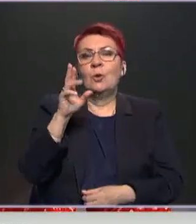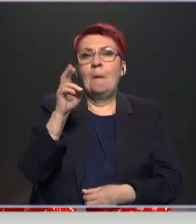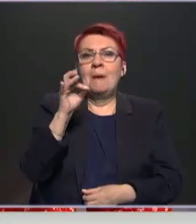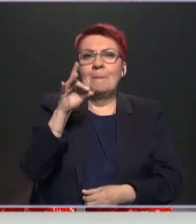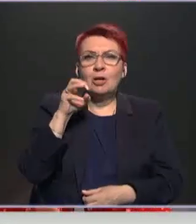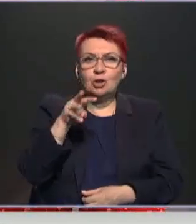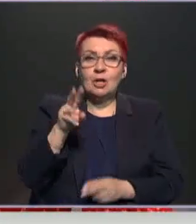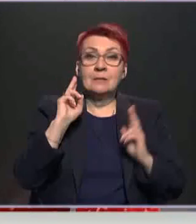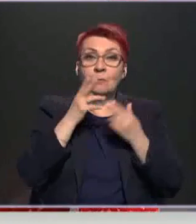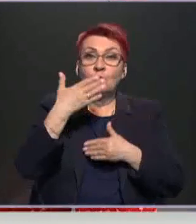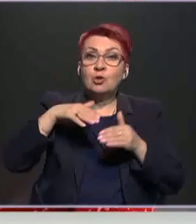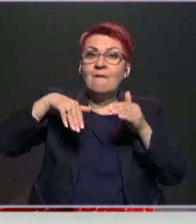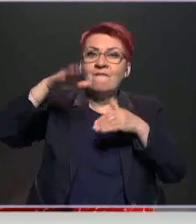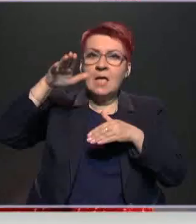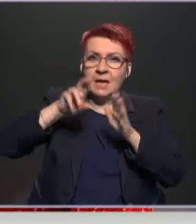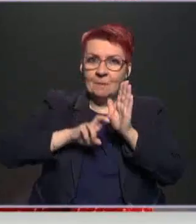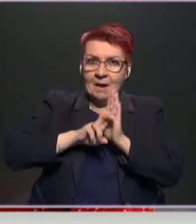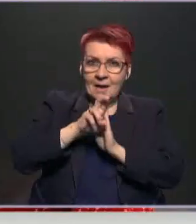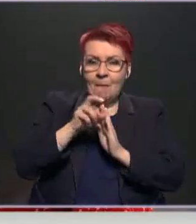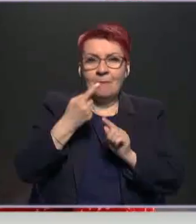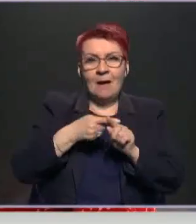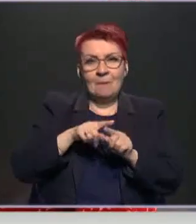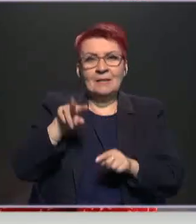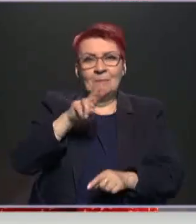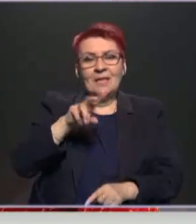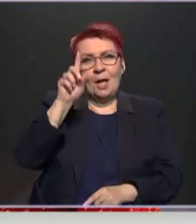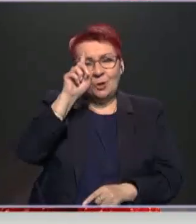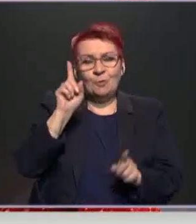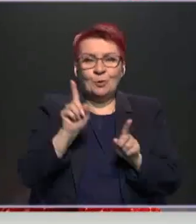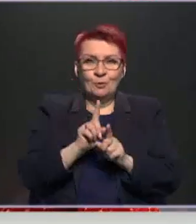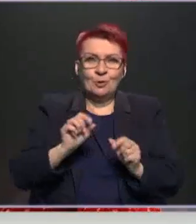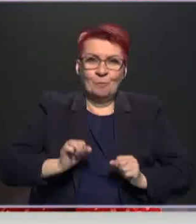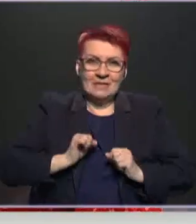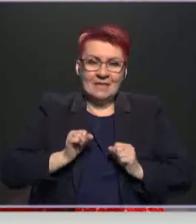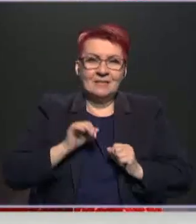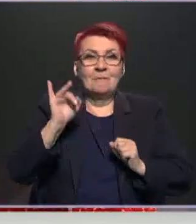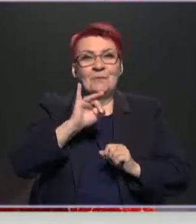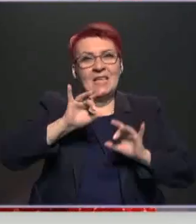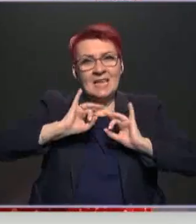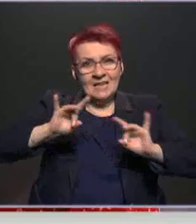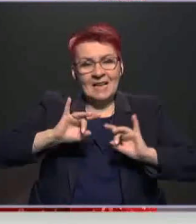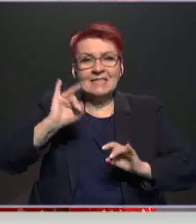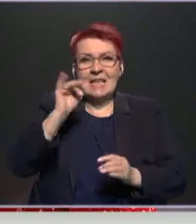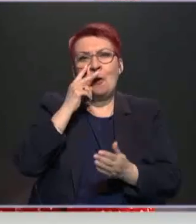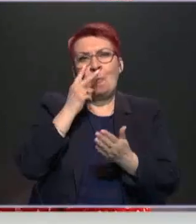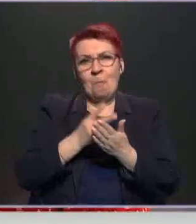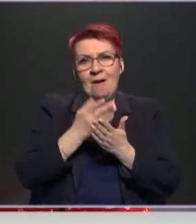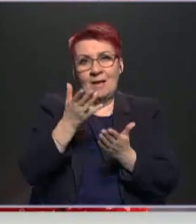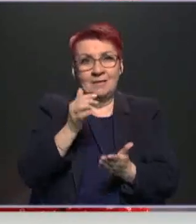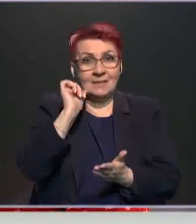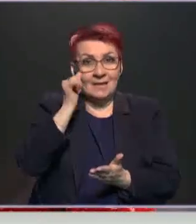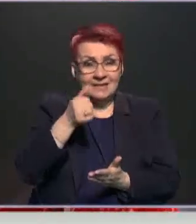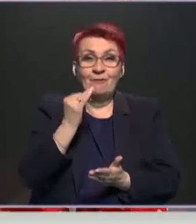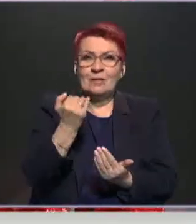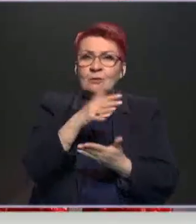уже в верхнем храме. И об этом, я думаю, мы тоже постараемся вам и рассказать, и показать. Студия.